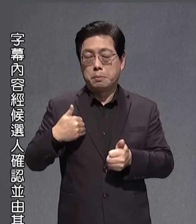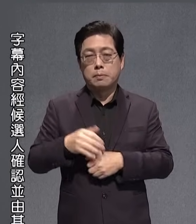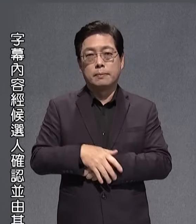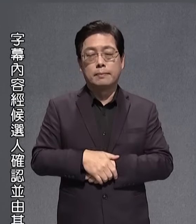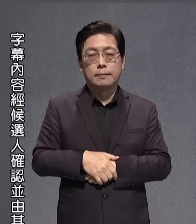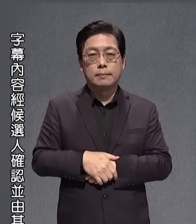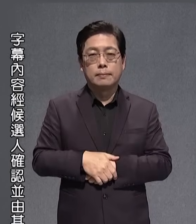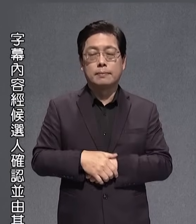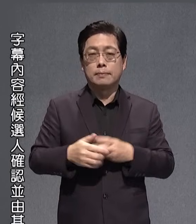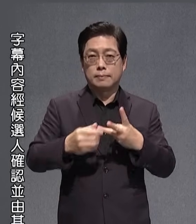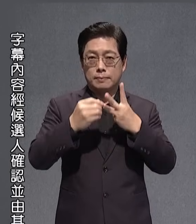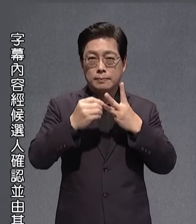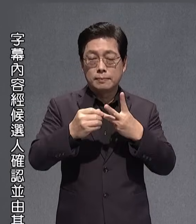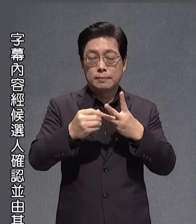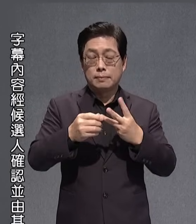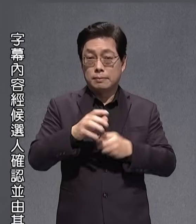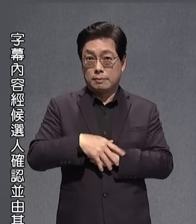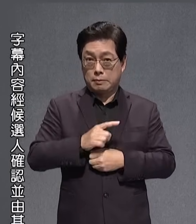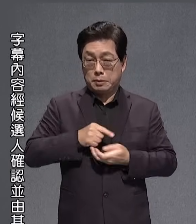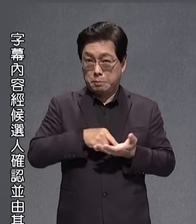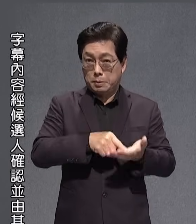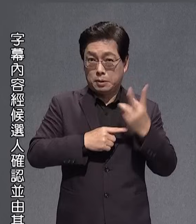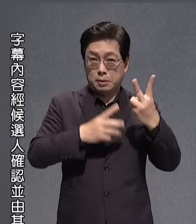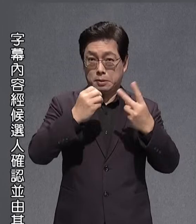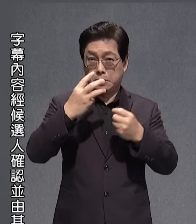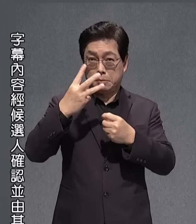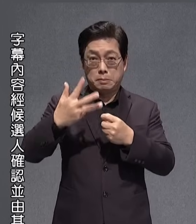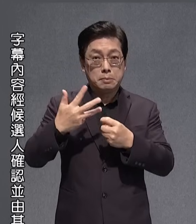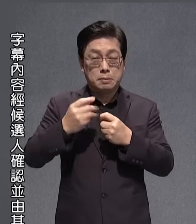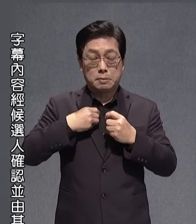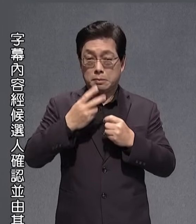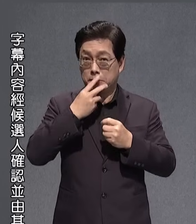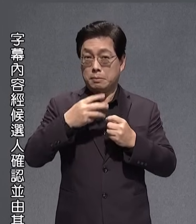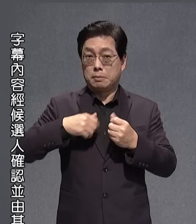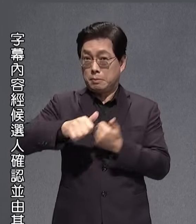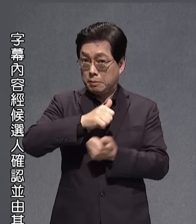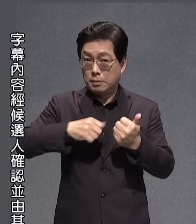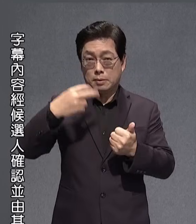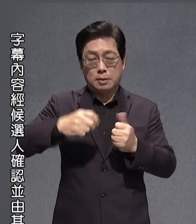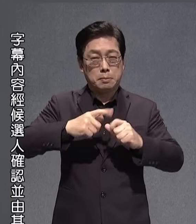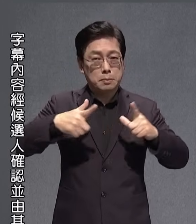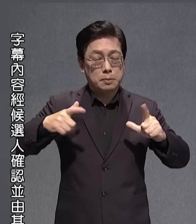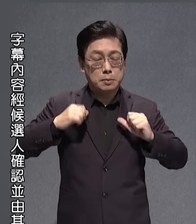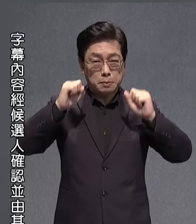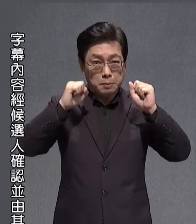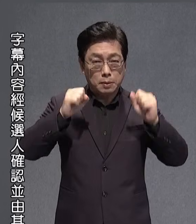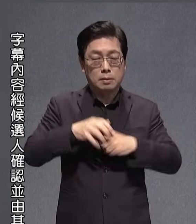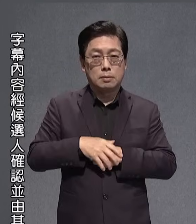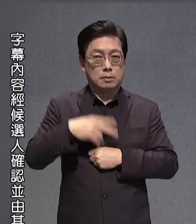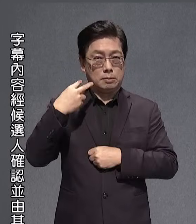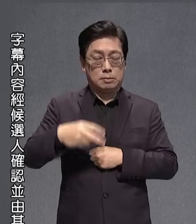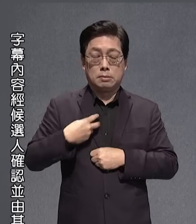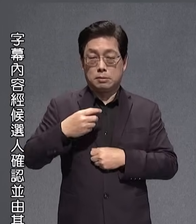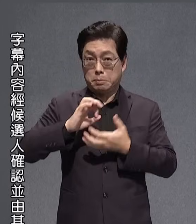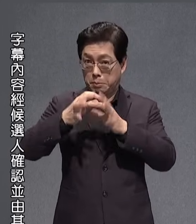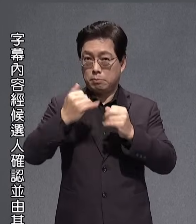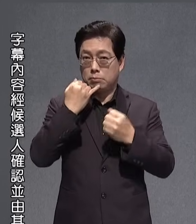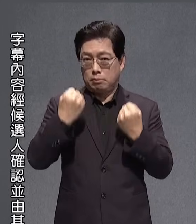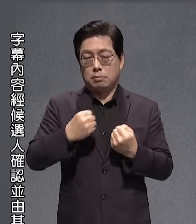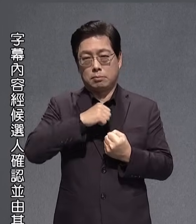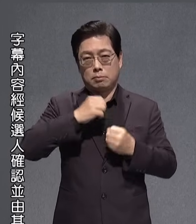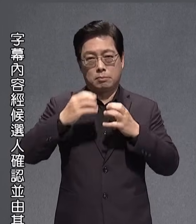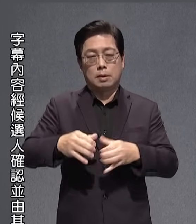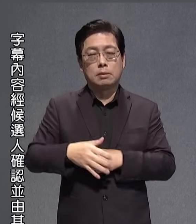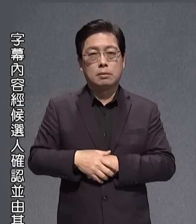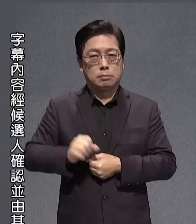度。三，我会主动争取2038亚运以及各种国际赛事，甚至奥运在台湾举行，